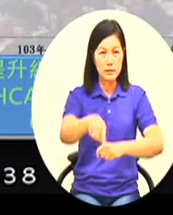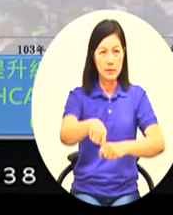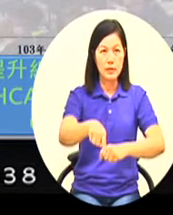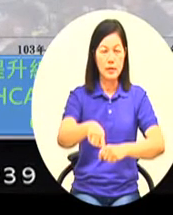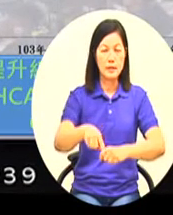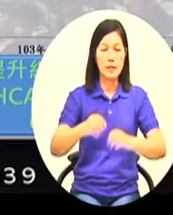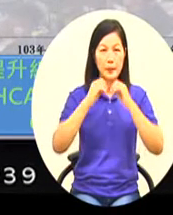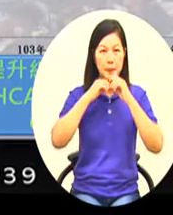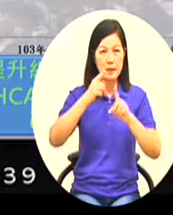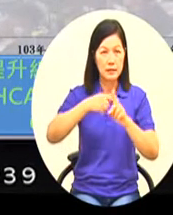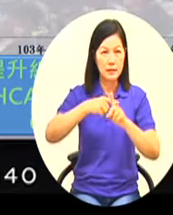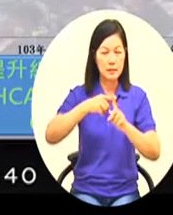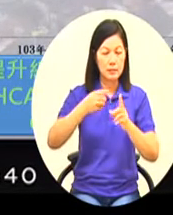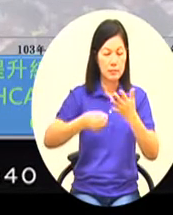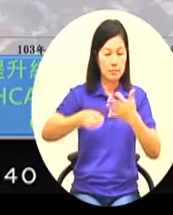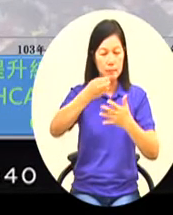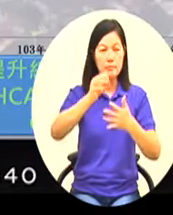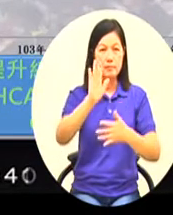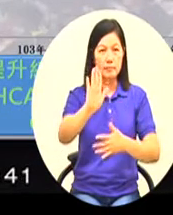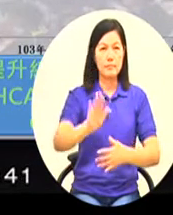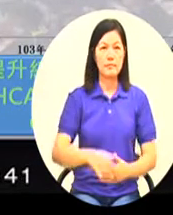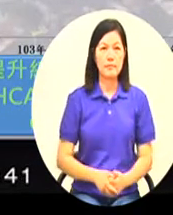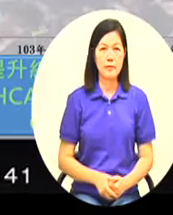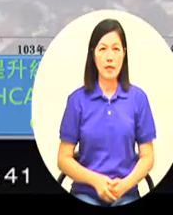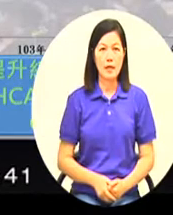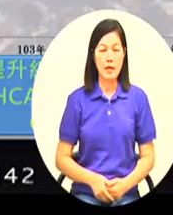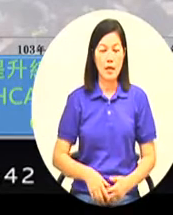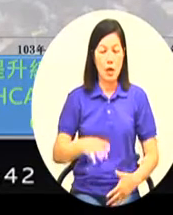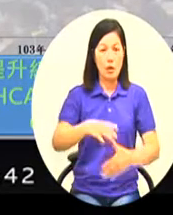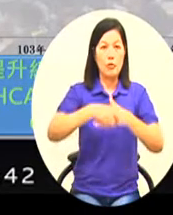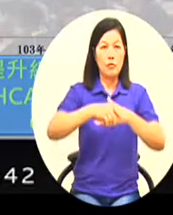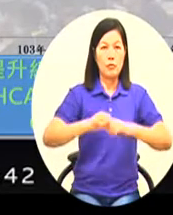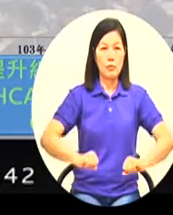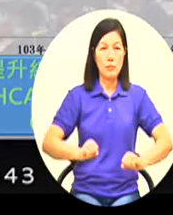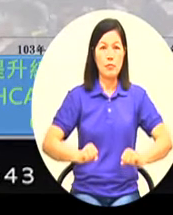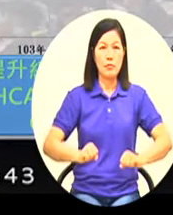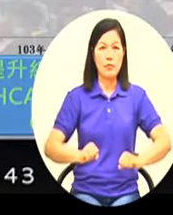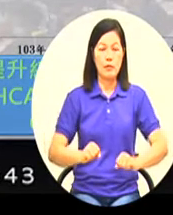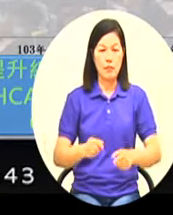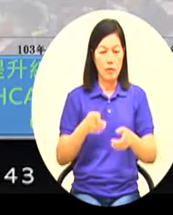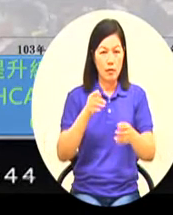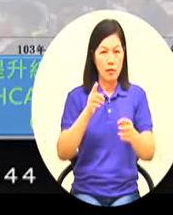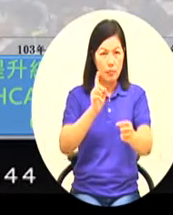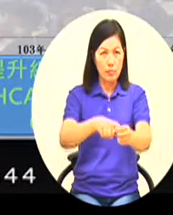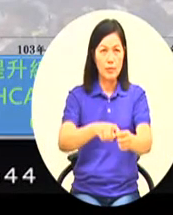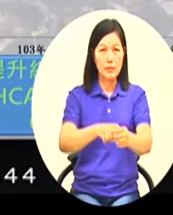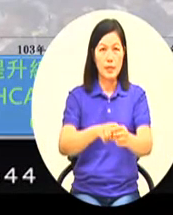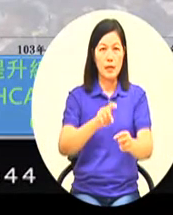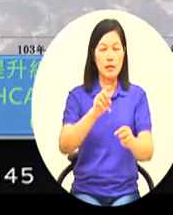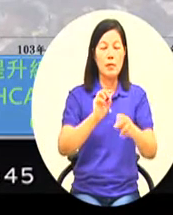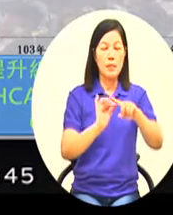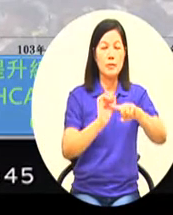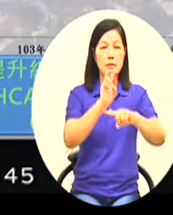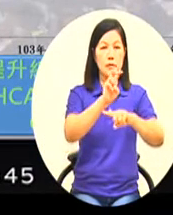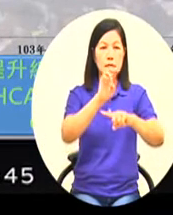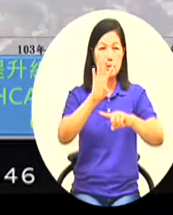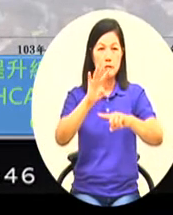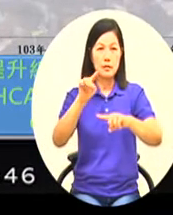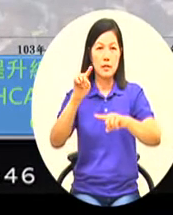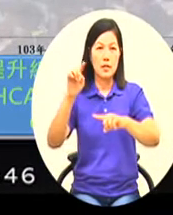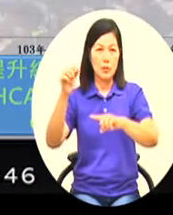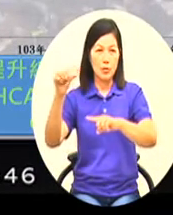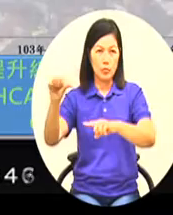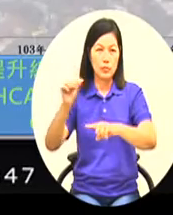的救活率。105人成功救活的有目标为24.5%，目前已达